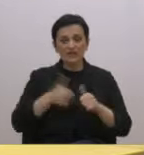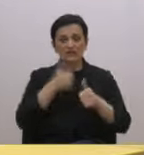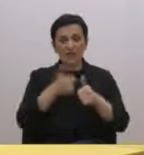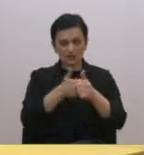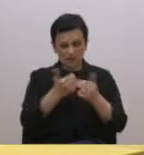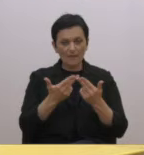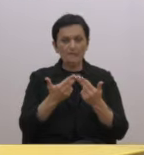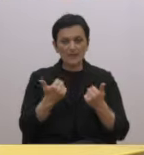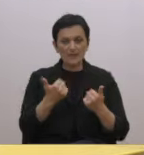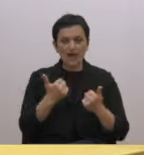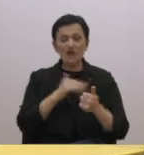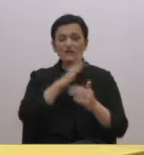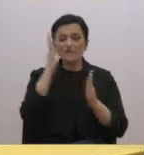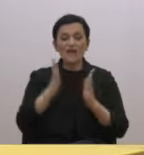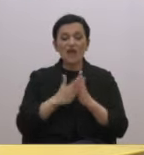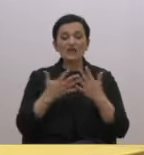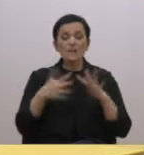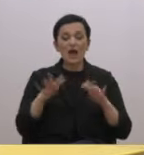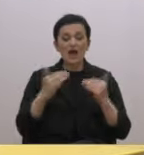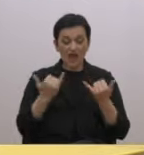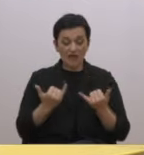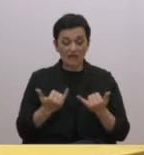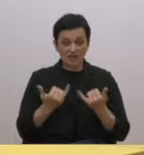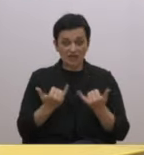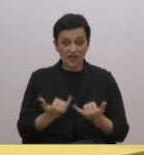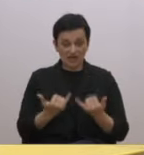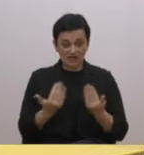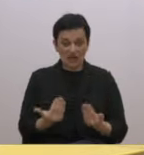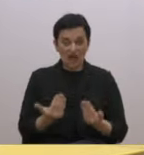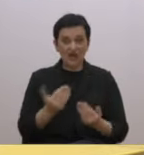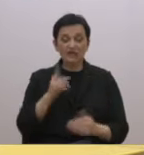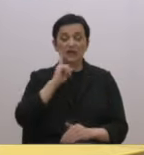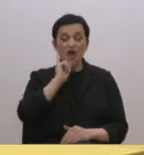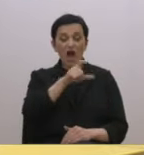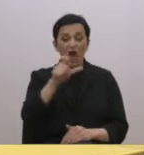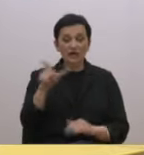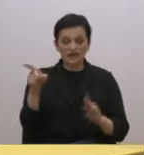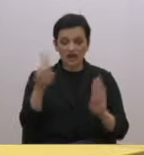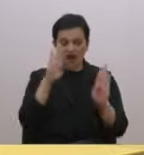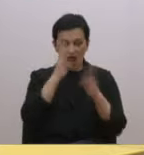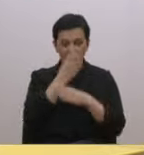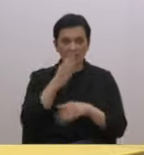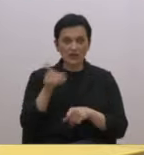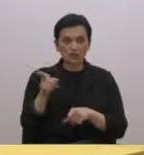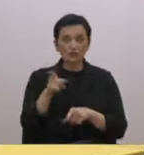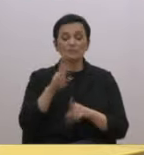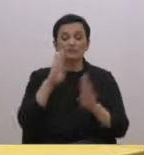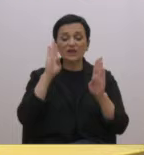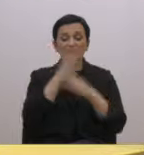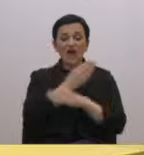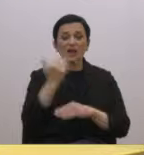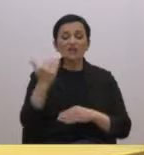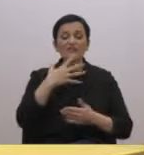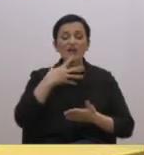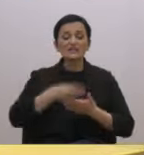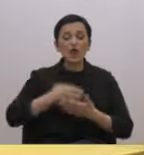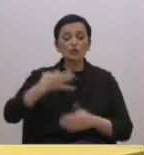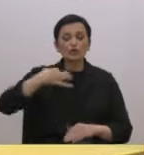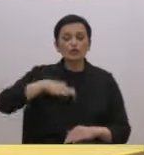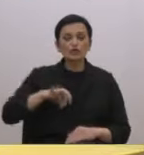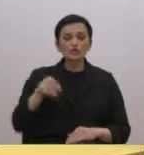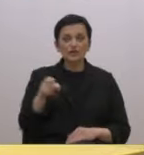დიახ, ყველაზე მეტად დღეს აქ და ახლა თქვენ ამ ახალგაზრდებს ღალატობდით. თქვენ ღალატობთ თქვენ საკუთარ